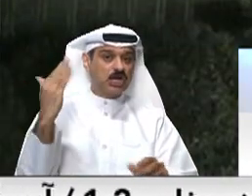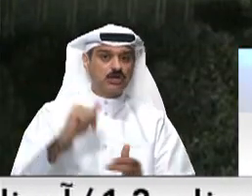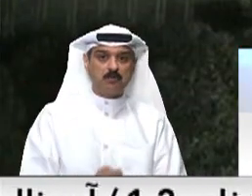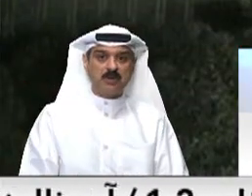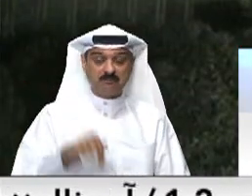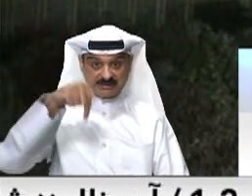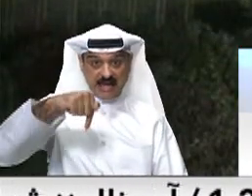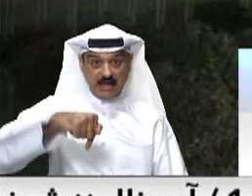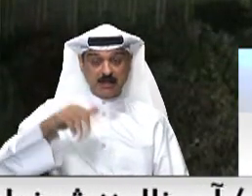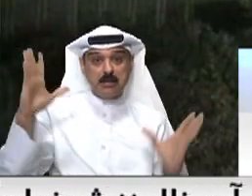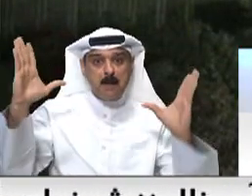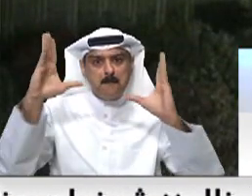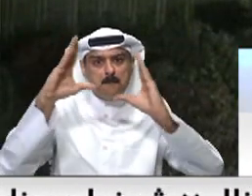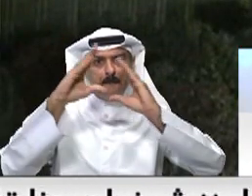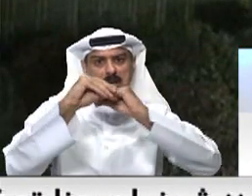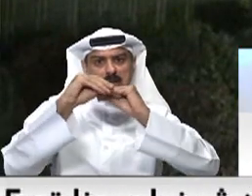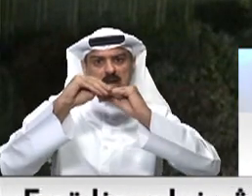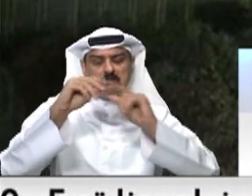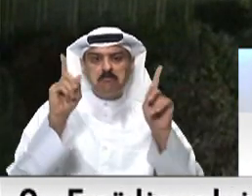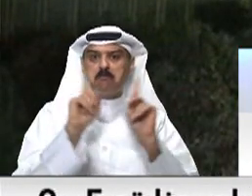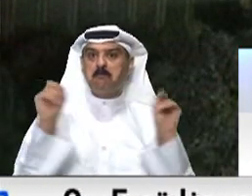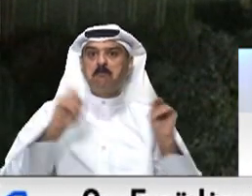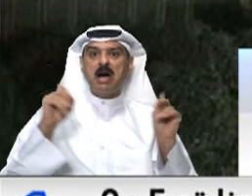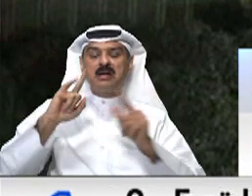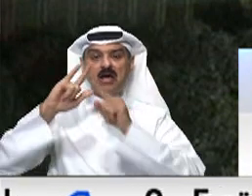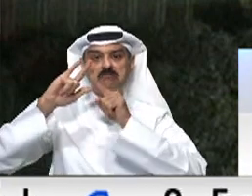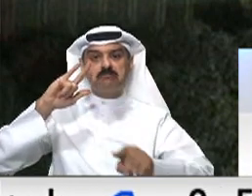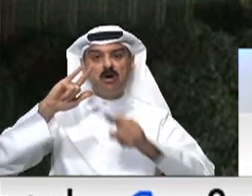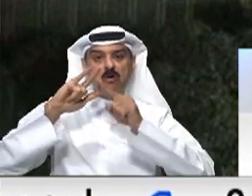المنصرمة والتي أسفرت عن استشهاد